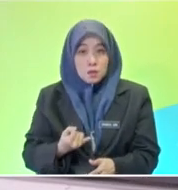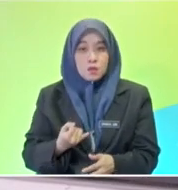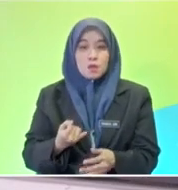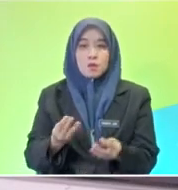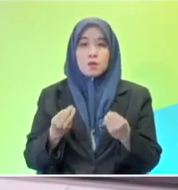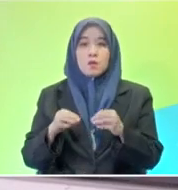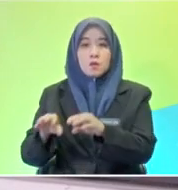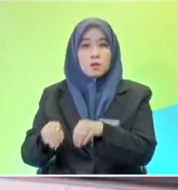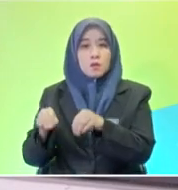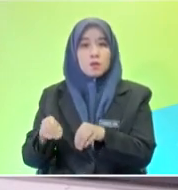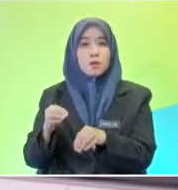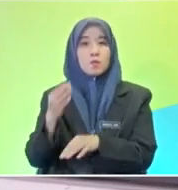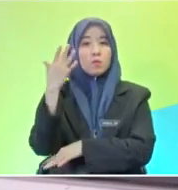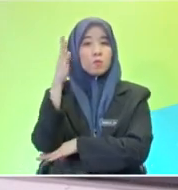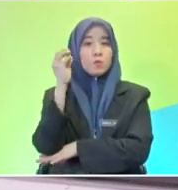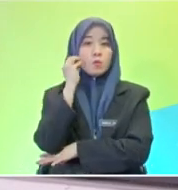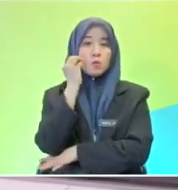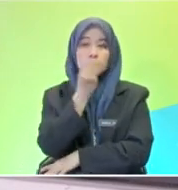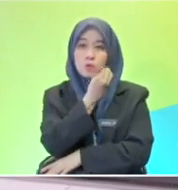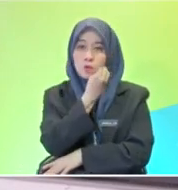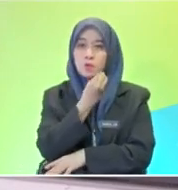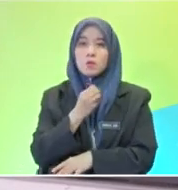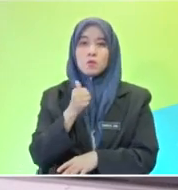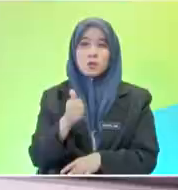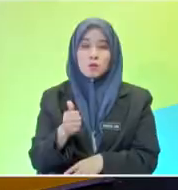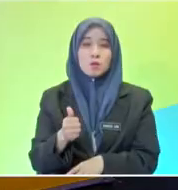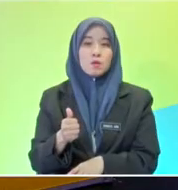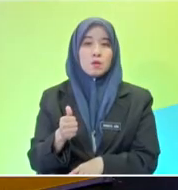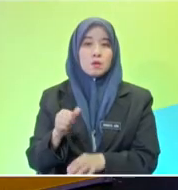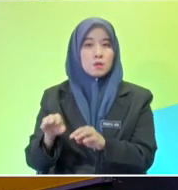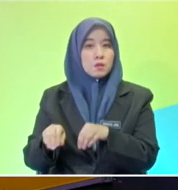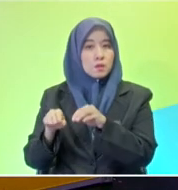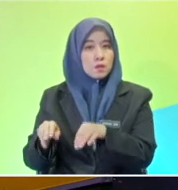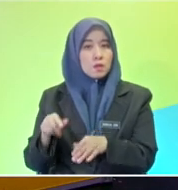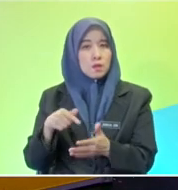ni. Cantiklah kan. Jadi bagus tu tanam menanam ni.